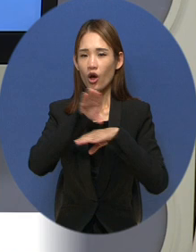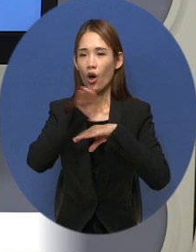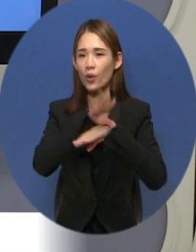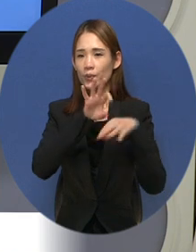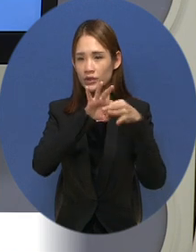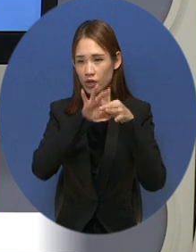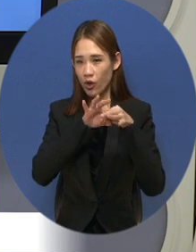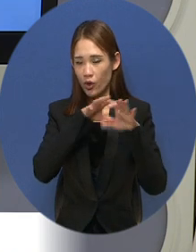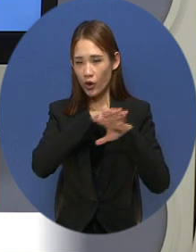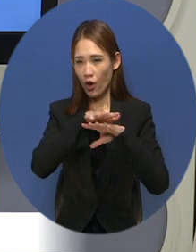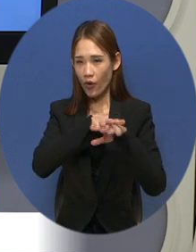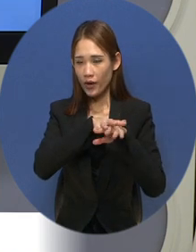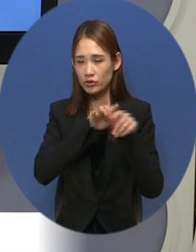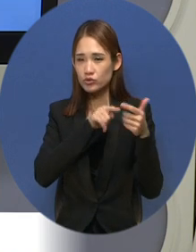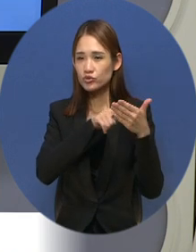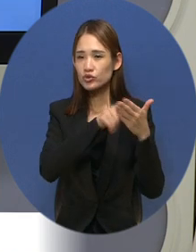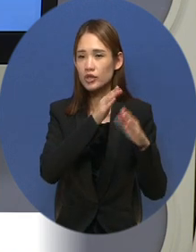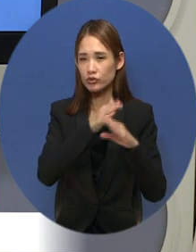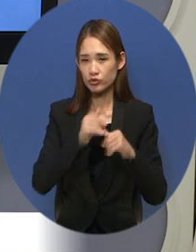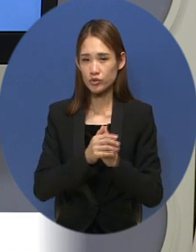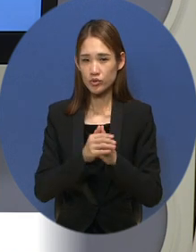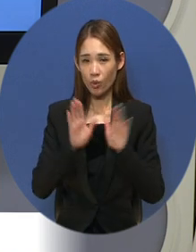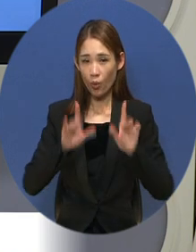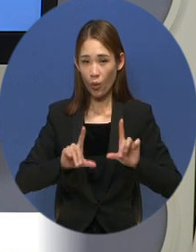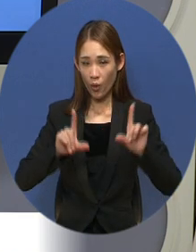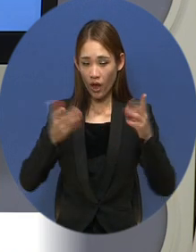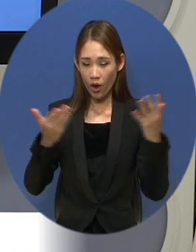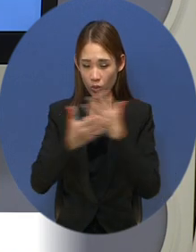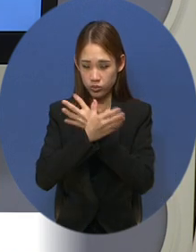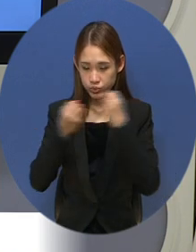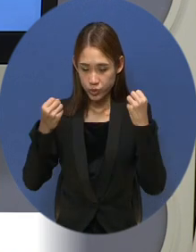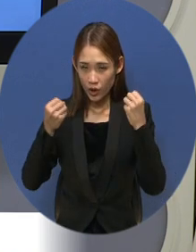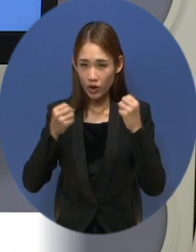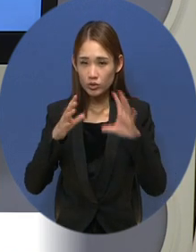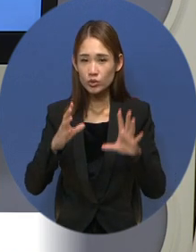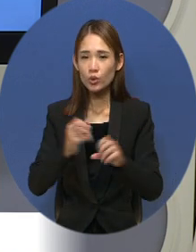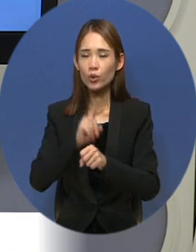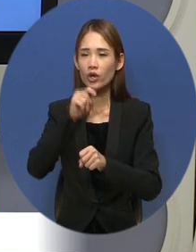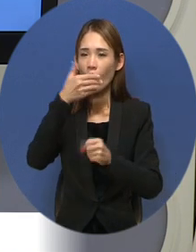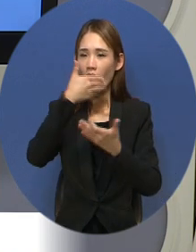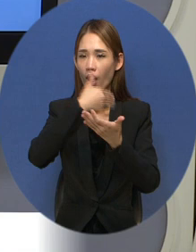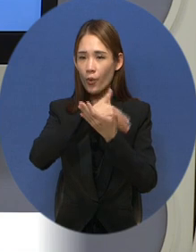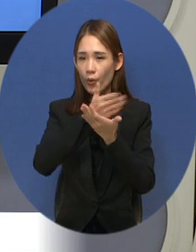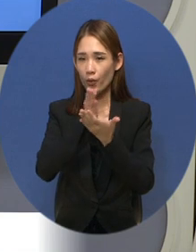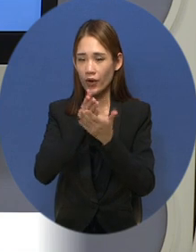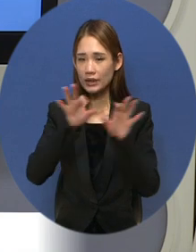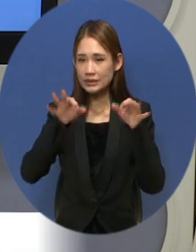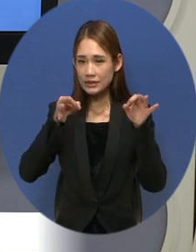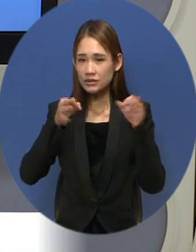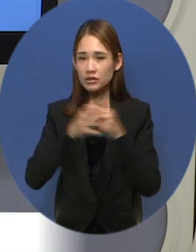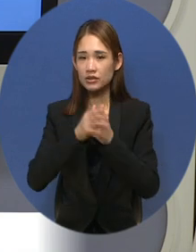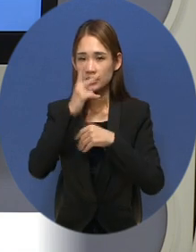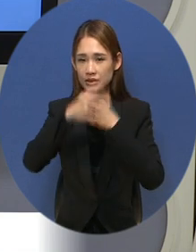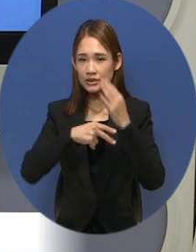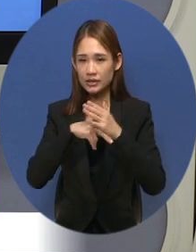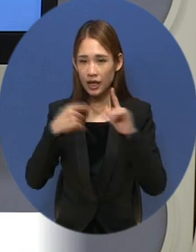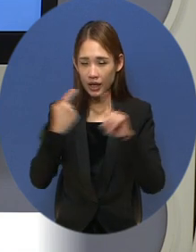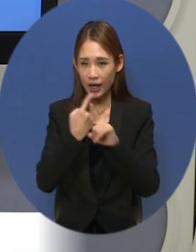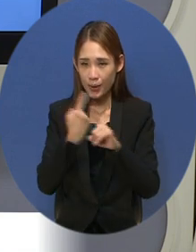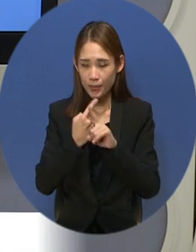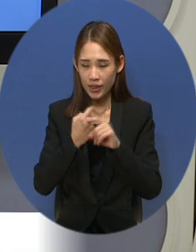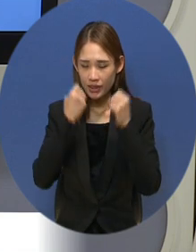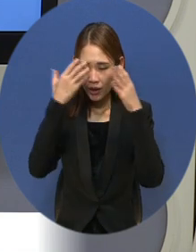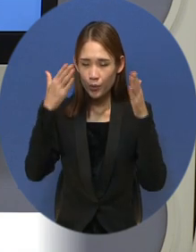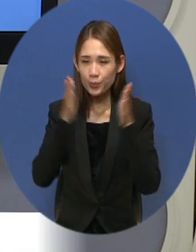구축을 추진하고 있는데요 올해 업무협약을 체결한 10 업계 은행과 함께 시스템 개발을 착수했으며